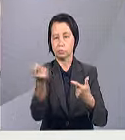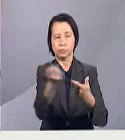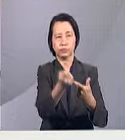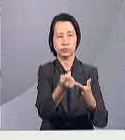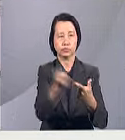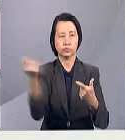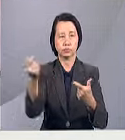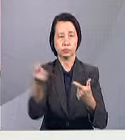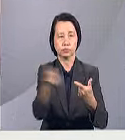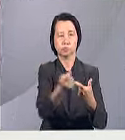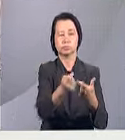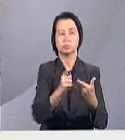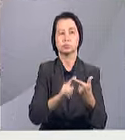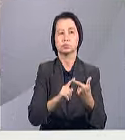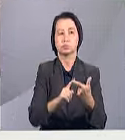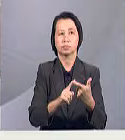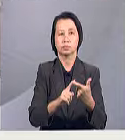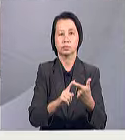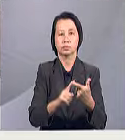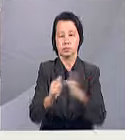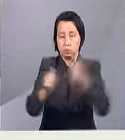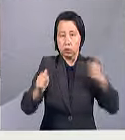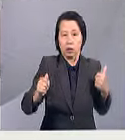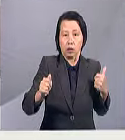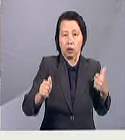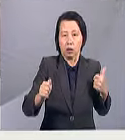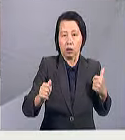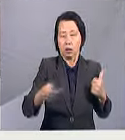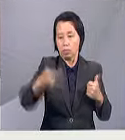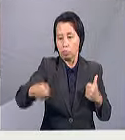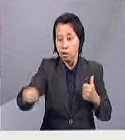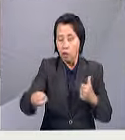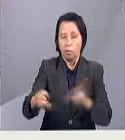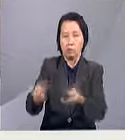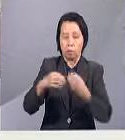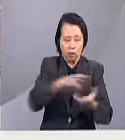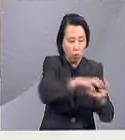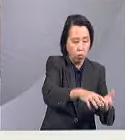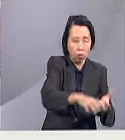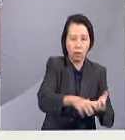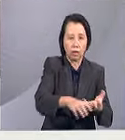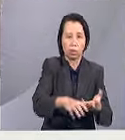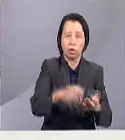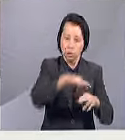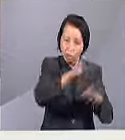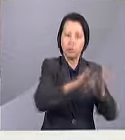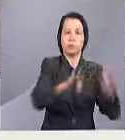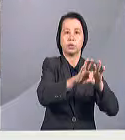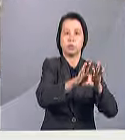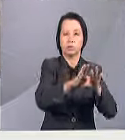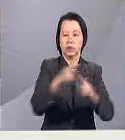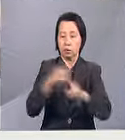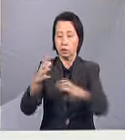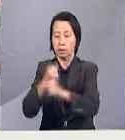muqaddamun ala jalbil masalih, menghendakkan perkara yang membawa kerosakan adalah lebih utama dari